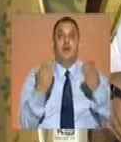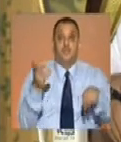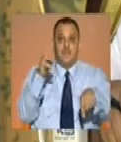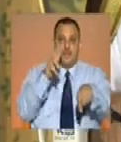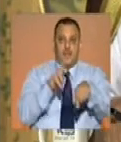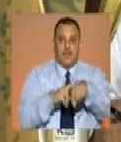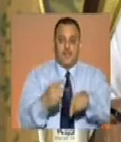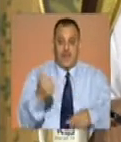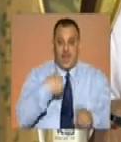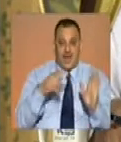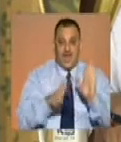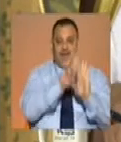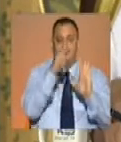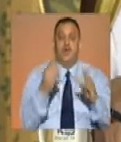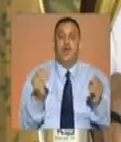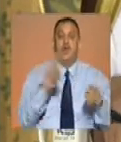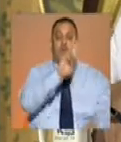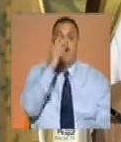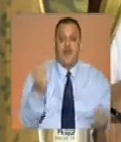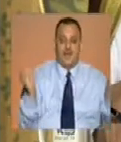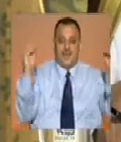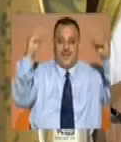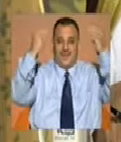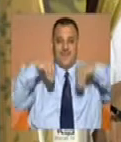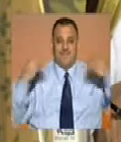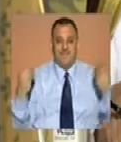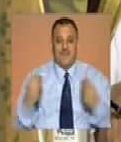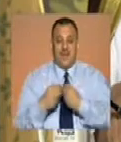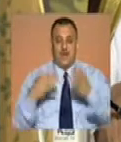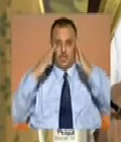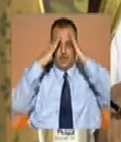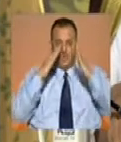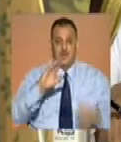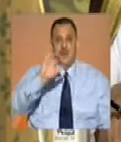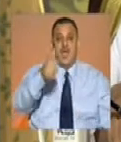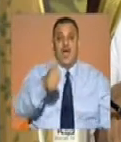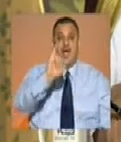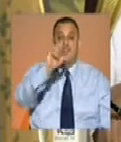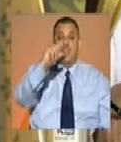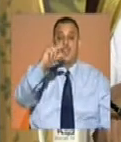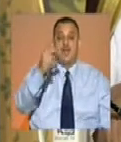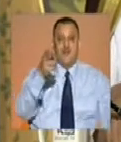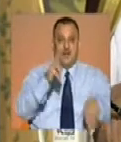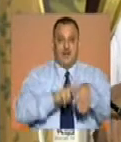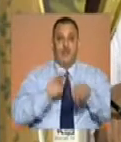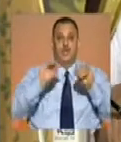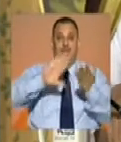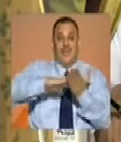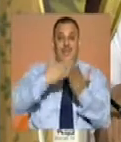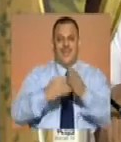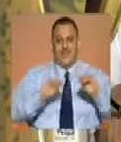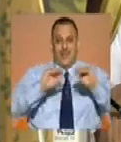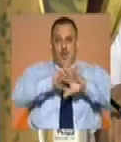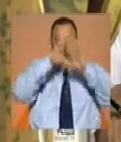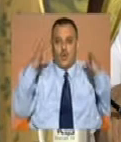التي وردتني، وأسأل الله تعالى لي ولكم التوفيق والسداد. الشكر لمخرج هذا اللقاء الأستاذ أحمد المطوع، وزميلي في لغة الإشارة